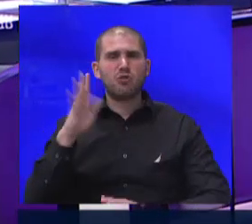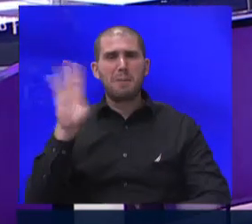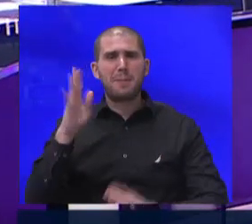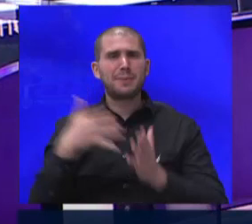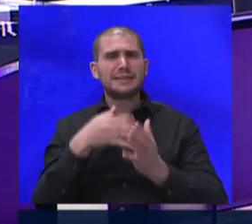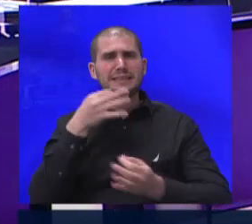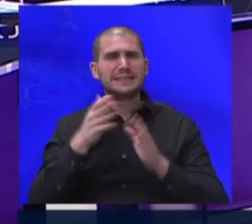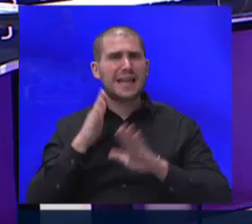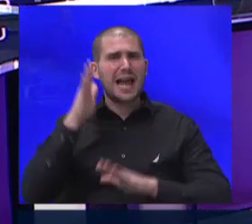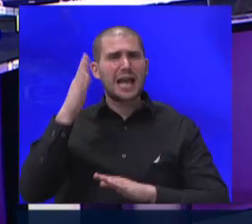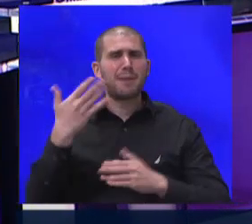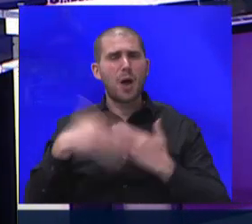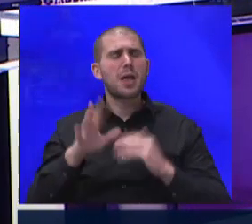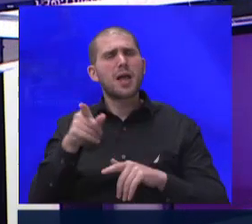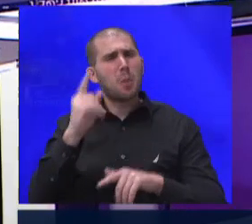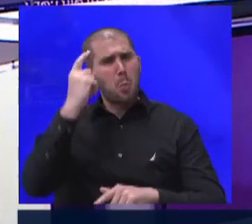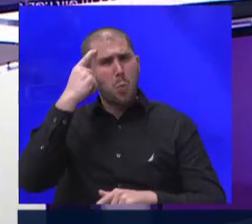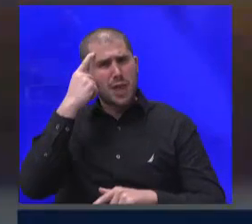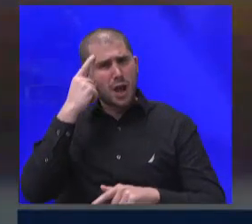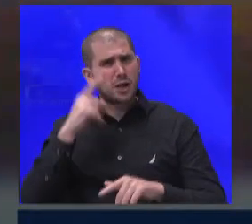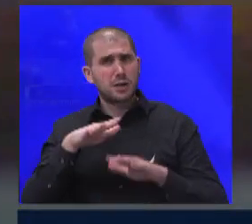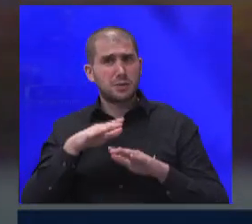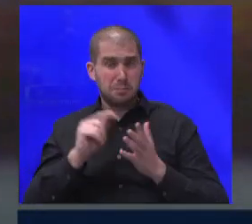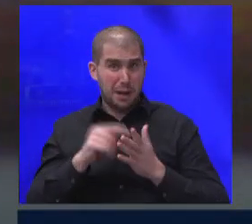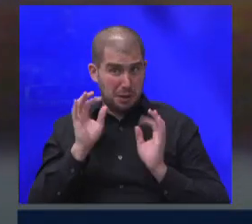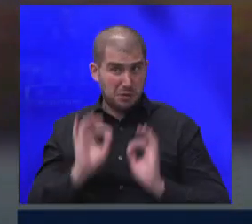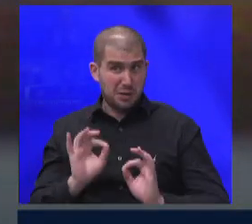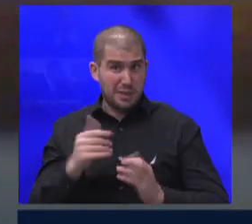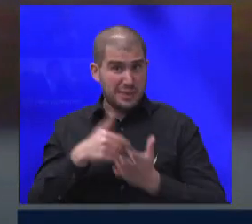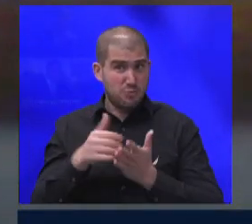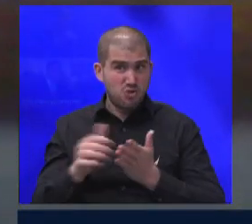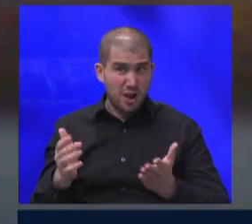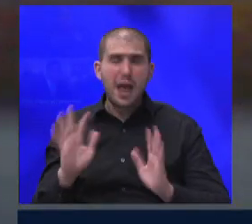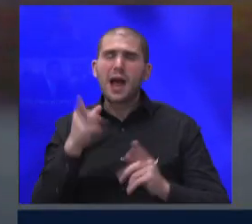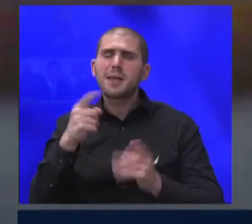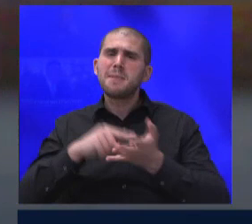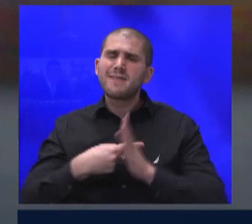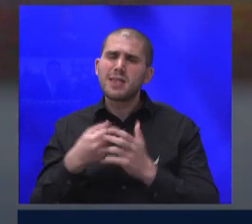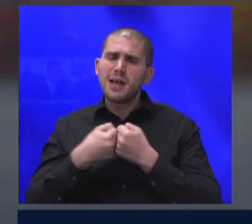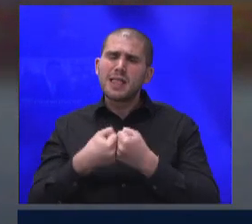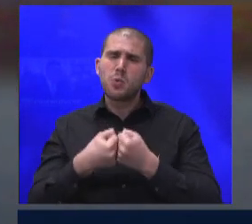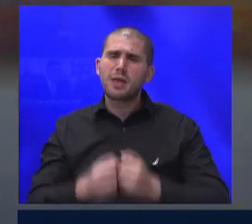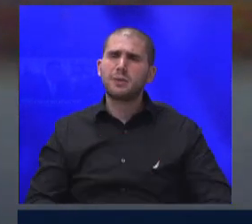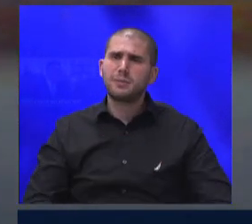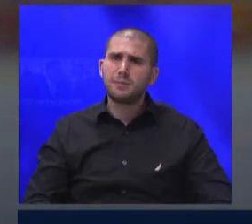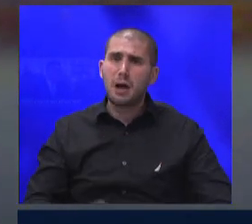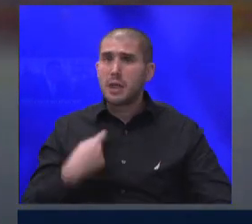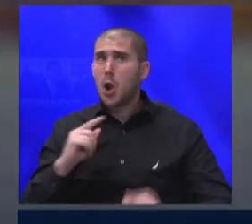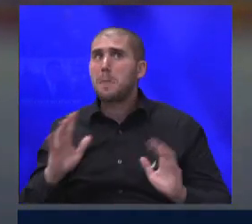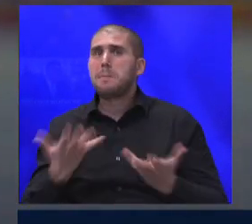מודאג מהמגמה הזאת, בהנחה שהיא באמת מגמה שתימשך, ואיך אתה מתכוון להתמודד איתה? לא הייתי ממהר להסיק